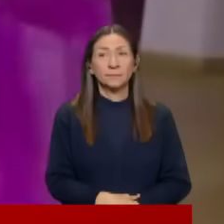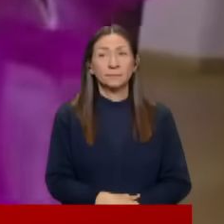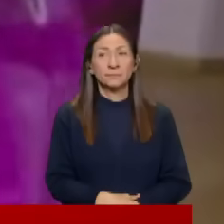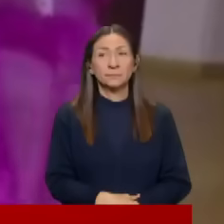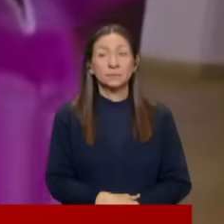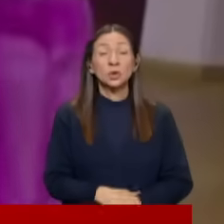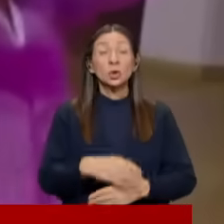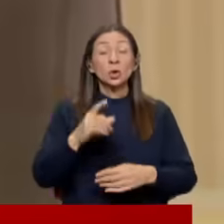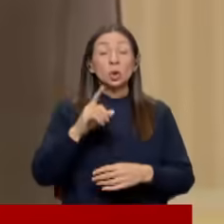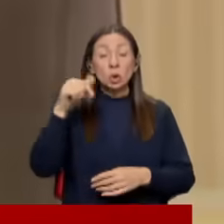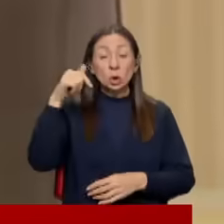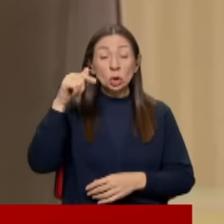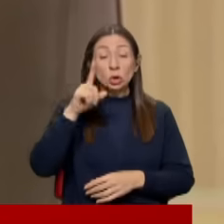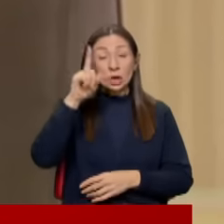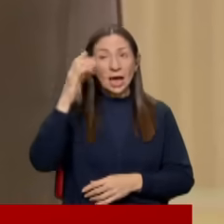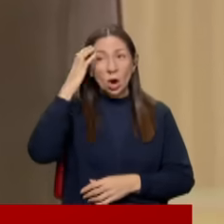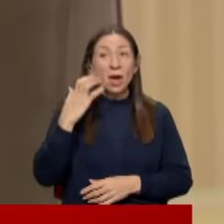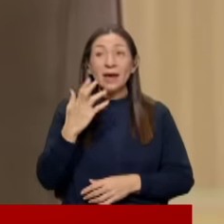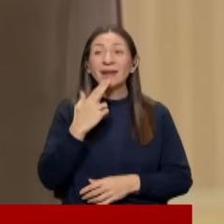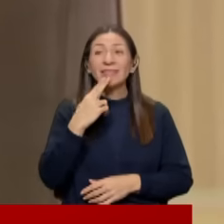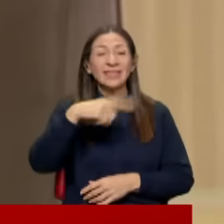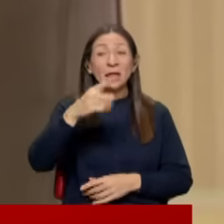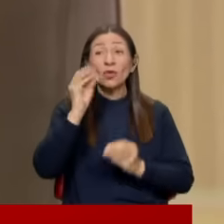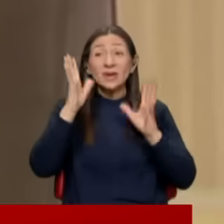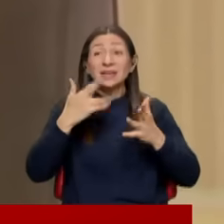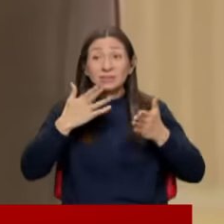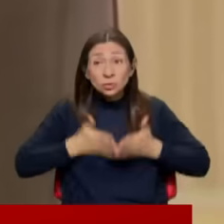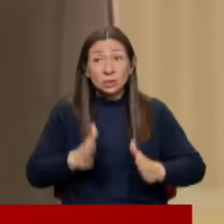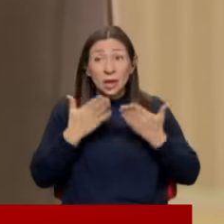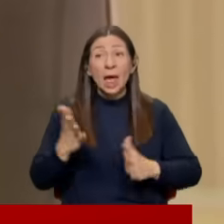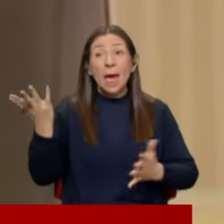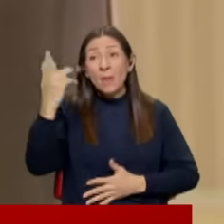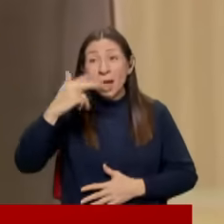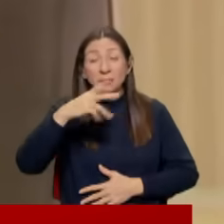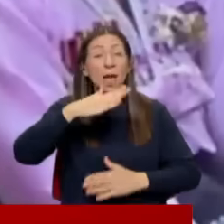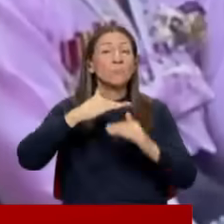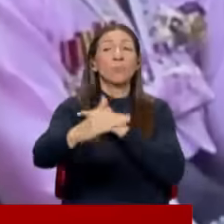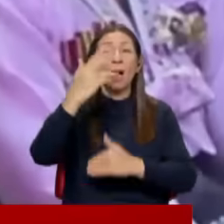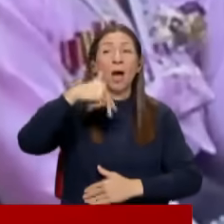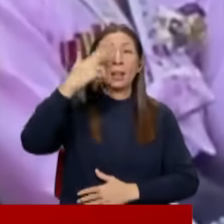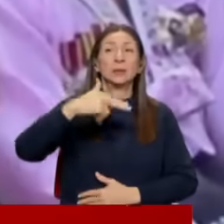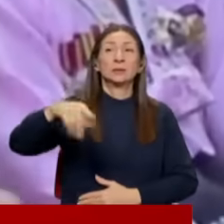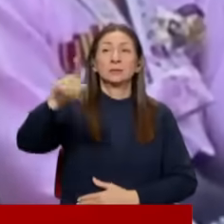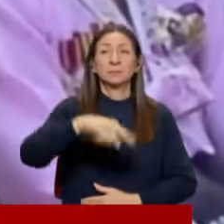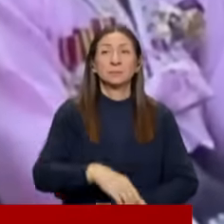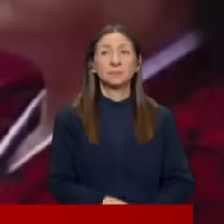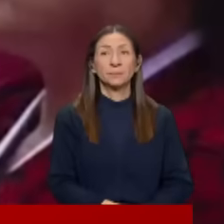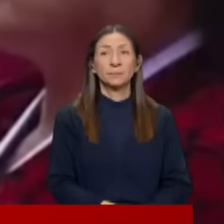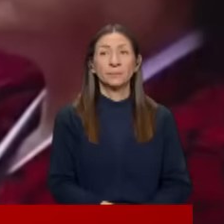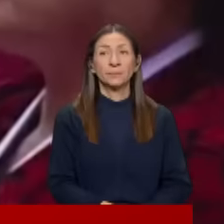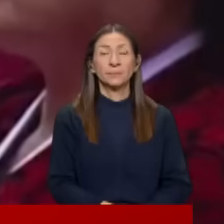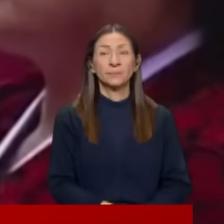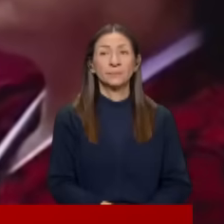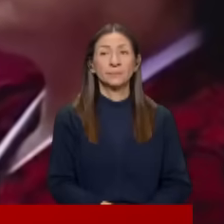kumuşumur dama. Kuzey Kore lideri kadınlara daha fazla çocuk doğurun dedi, hem ağladı hem ağlattı. Niye çakçılgıysa şecaktındak vasin